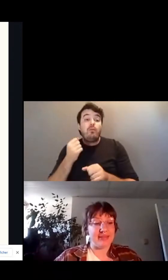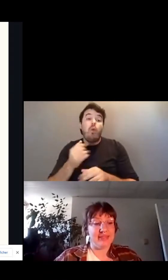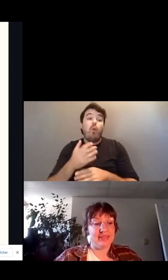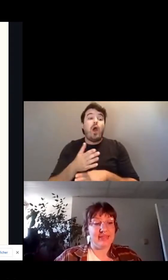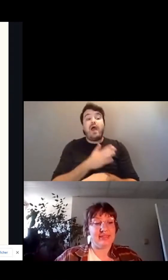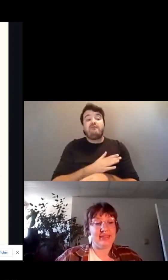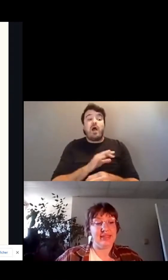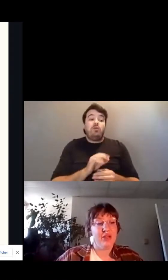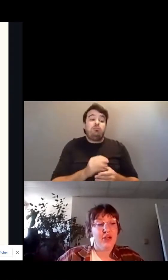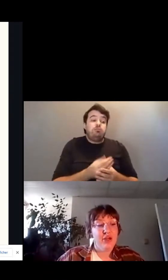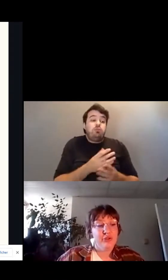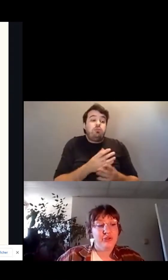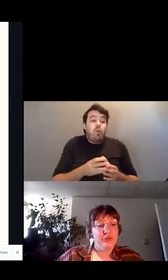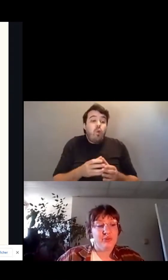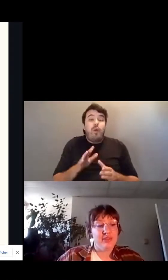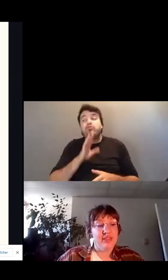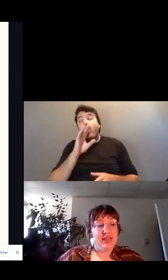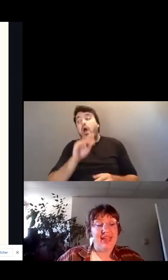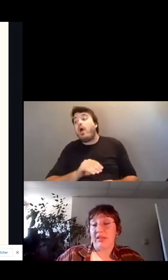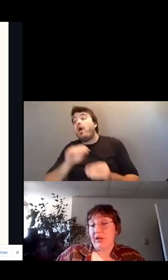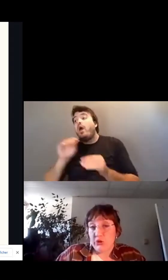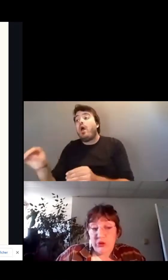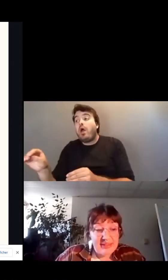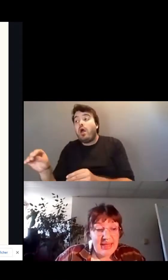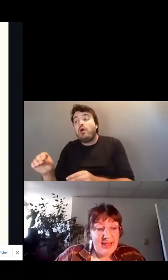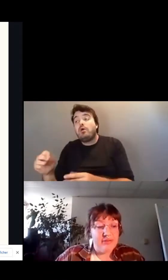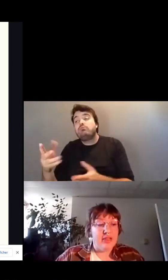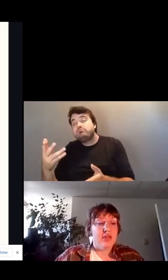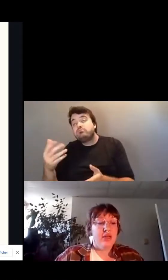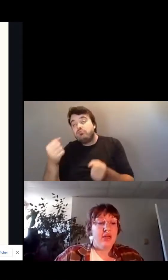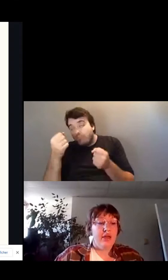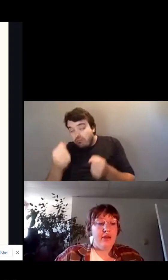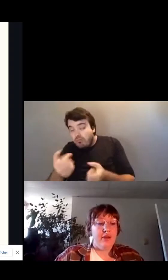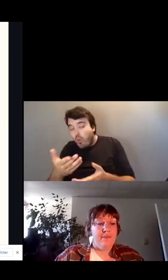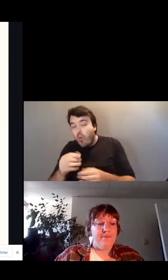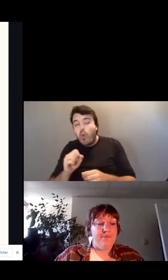et partir des semis intérieurs de betterave.